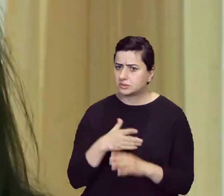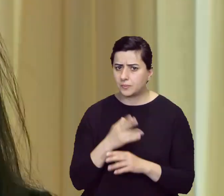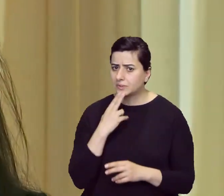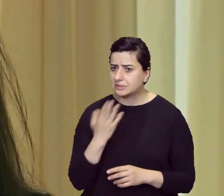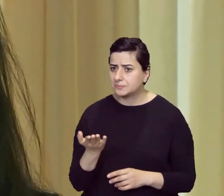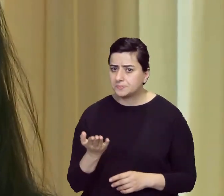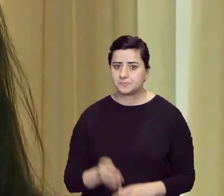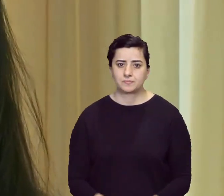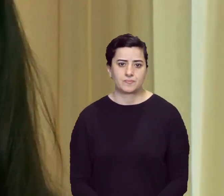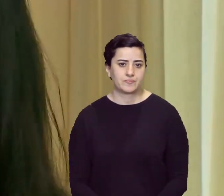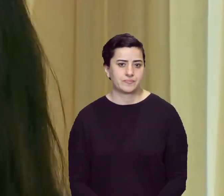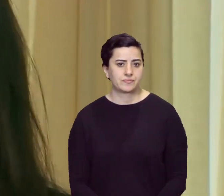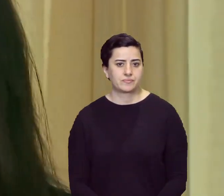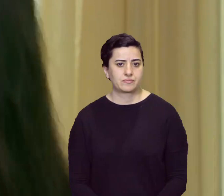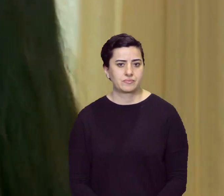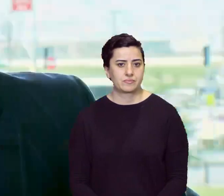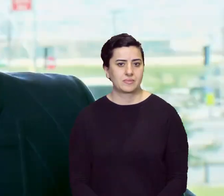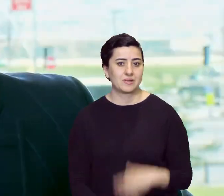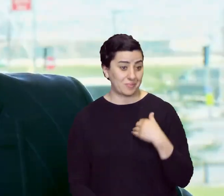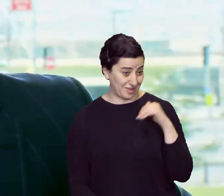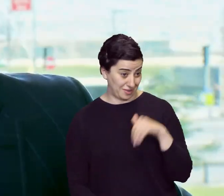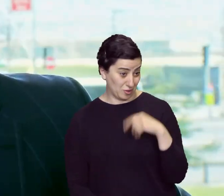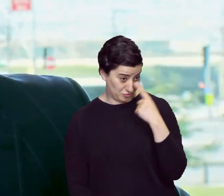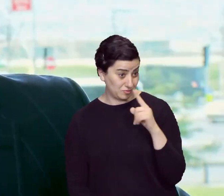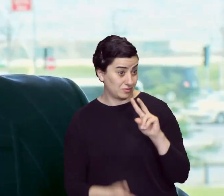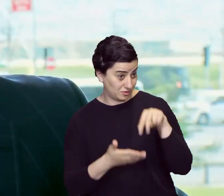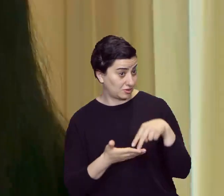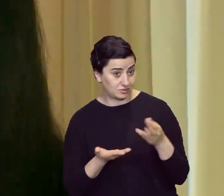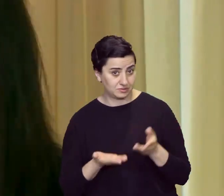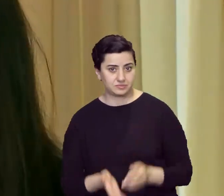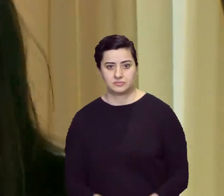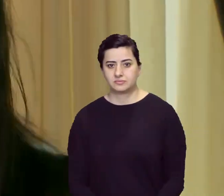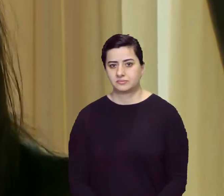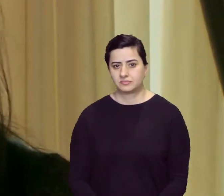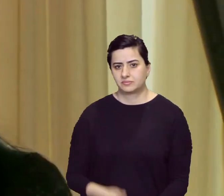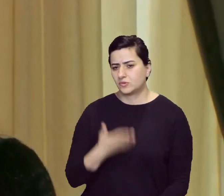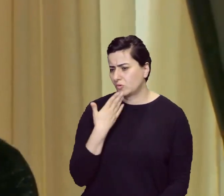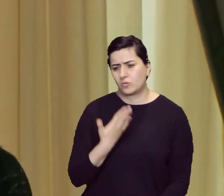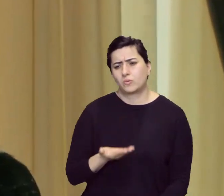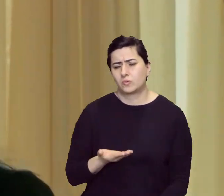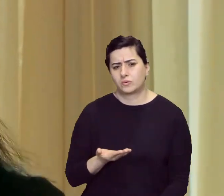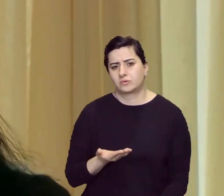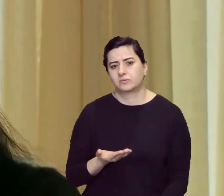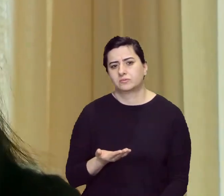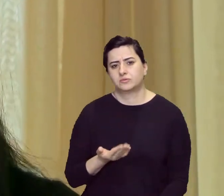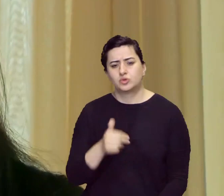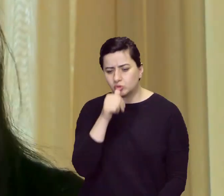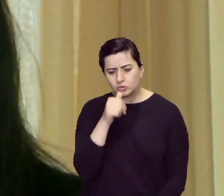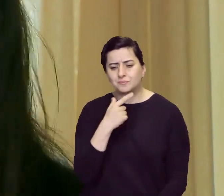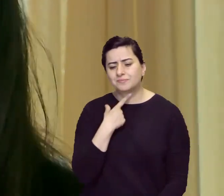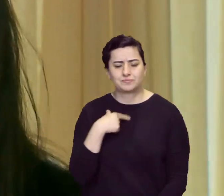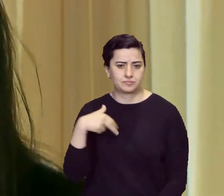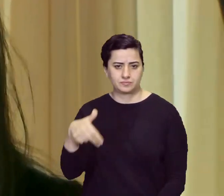kızım, ne oldu? Ben geldim diye mi kalktın yoksa? Ne alakası var? Su